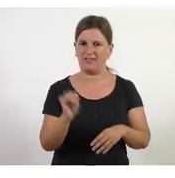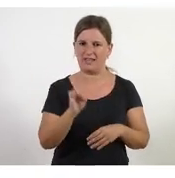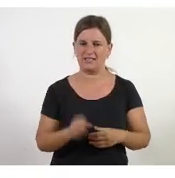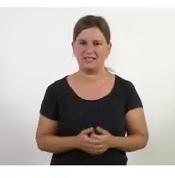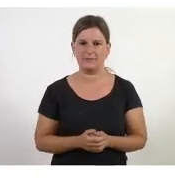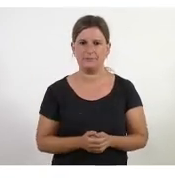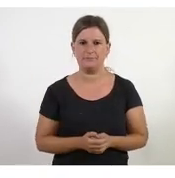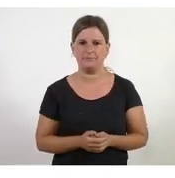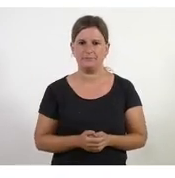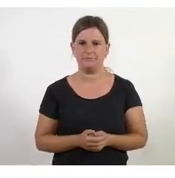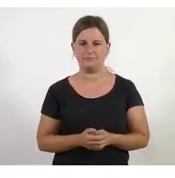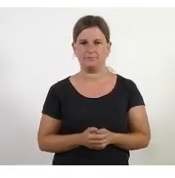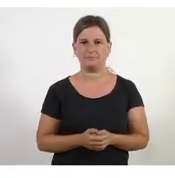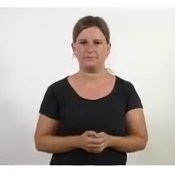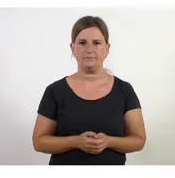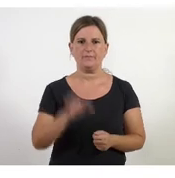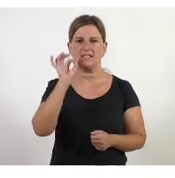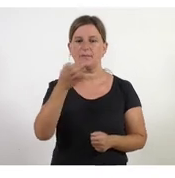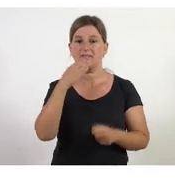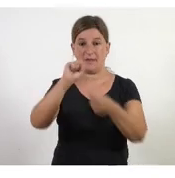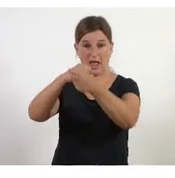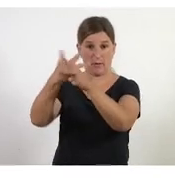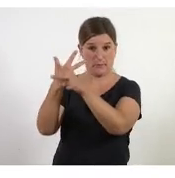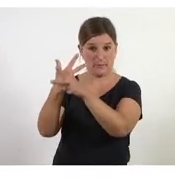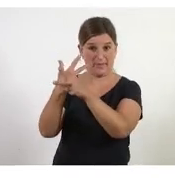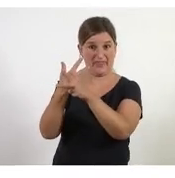tant, i tant. Mira, com a videoconferències,